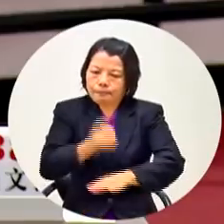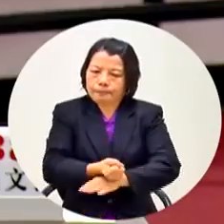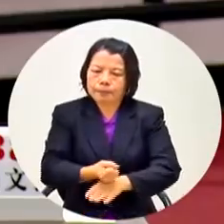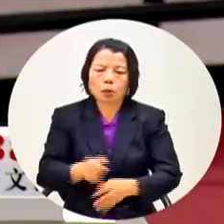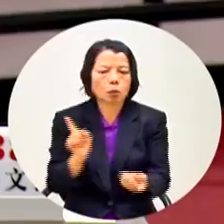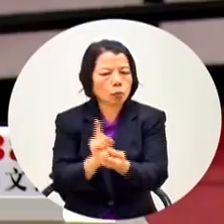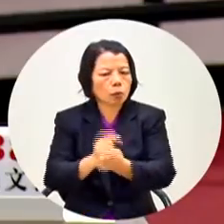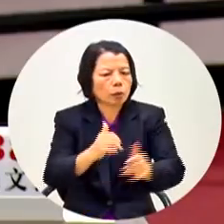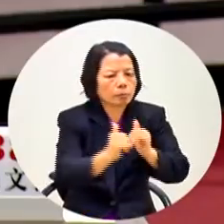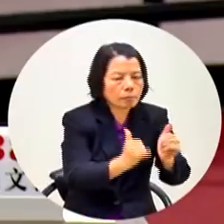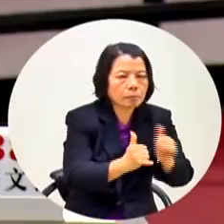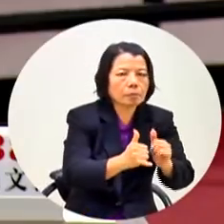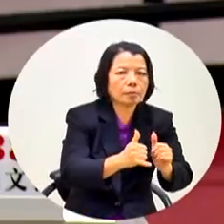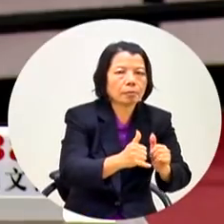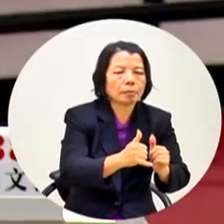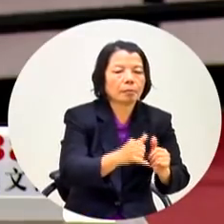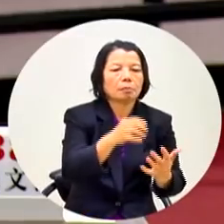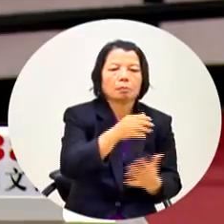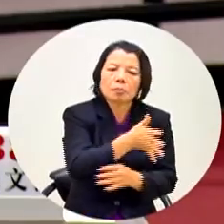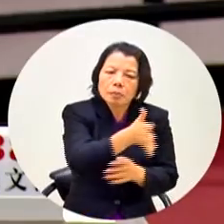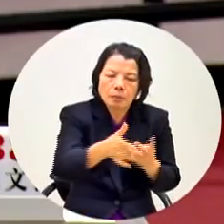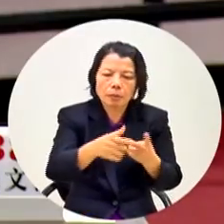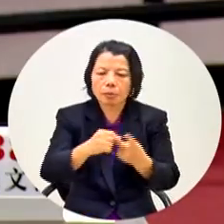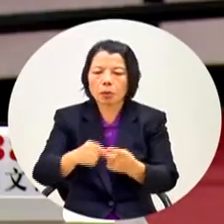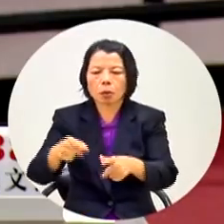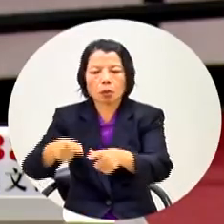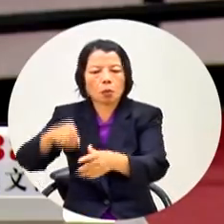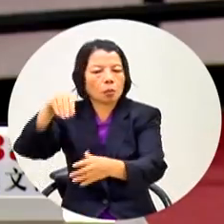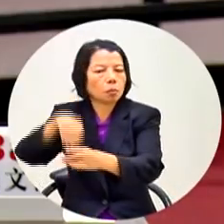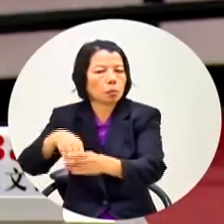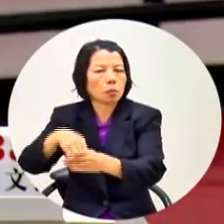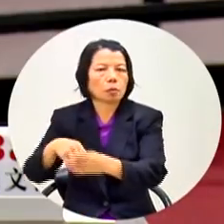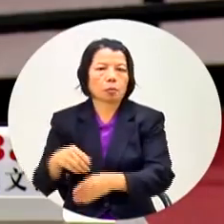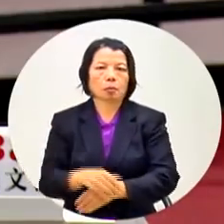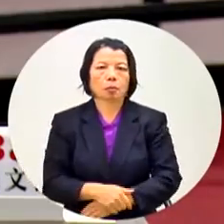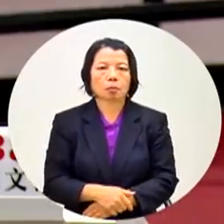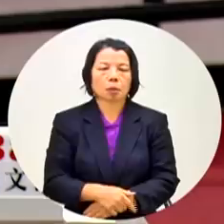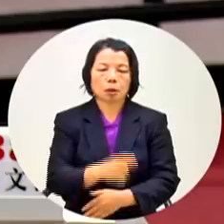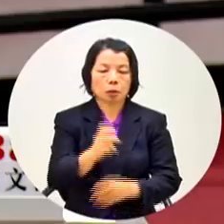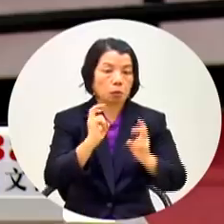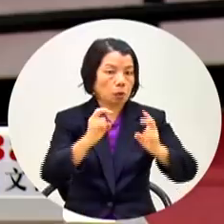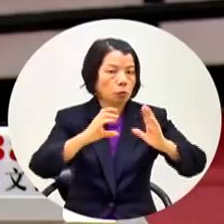大家有什么方案？这个是坦白讲是捷运局